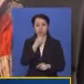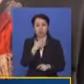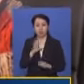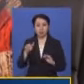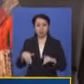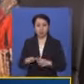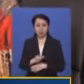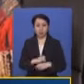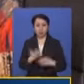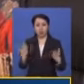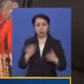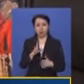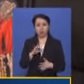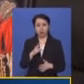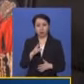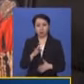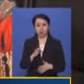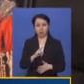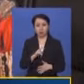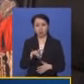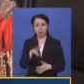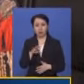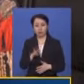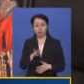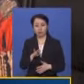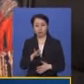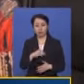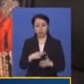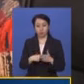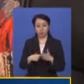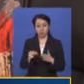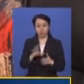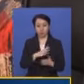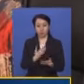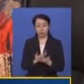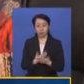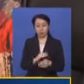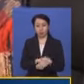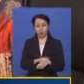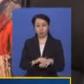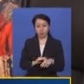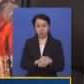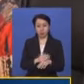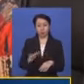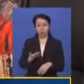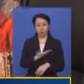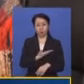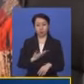какие-то ракушки какие-то камни ну конечно покупала что-то есть магазина у нас